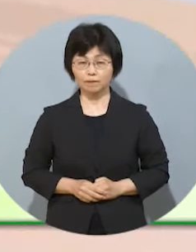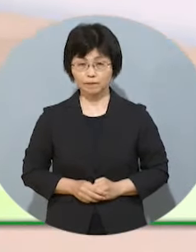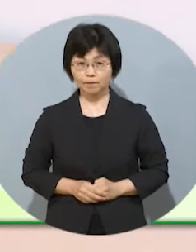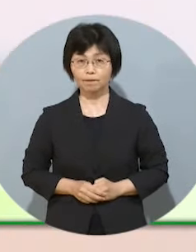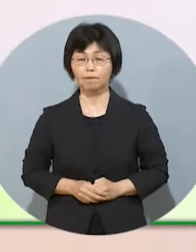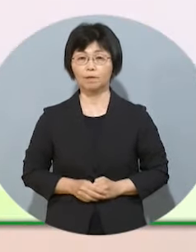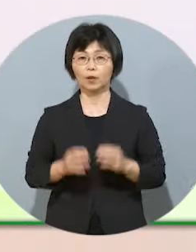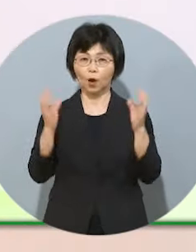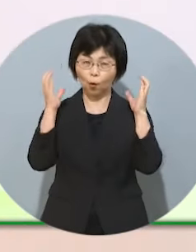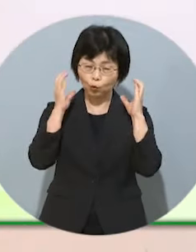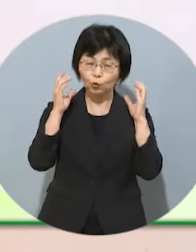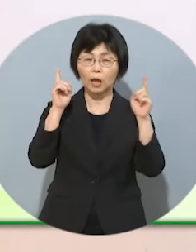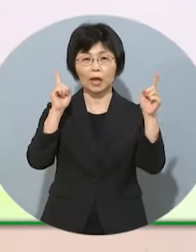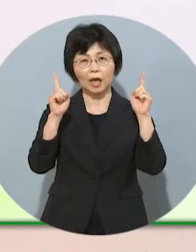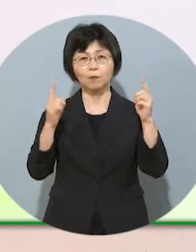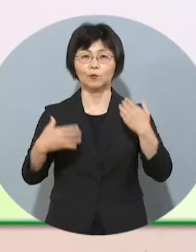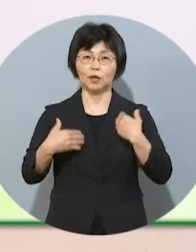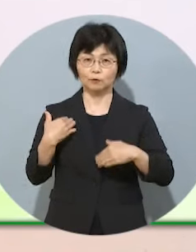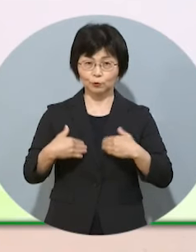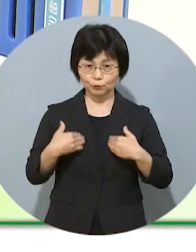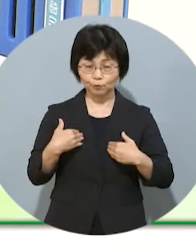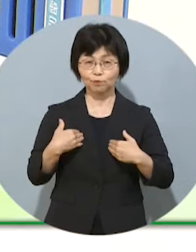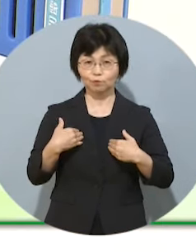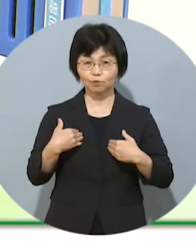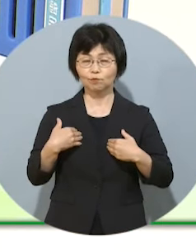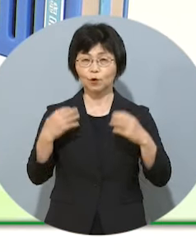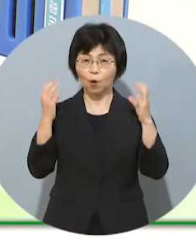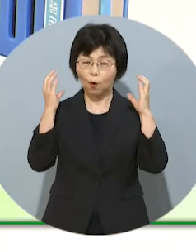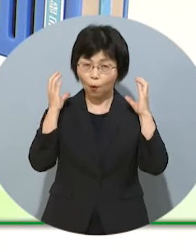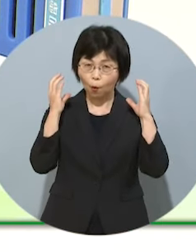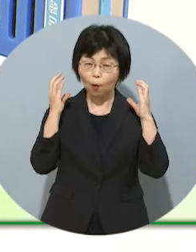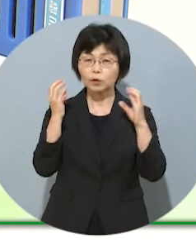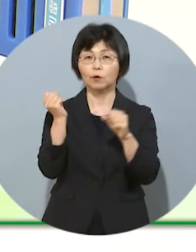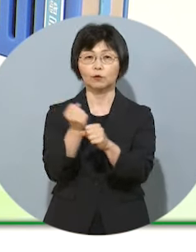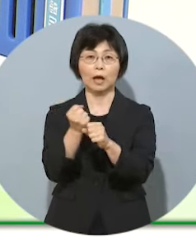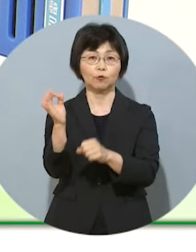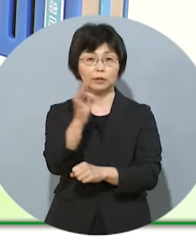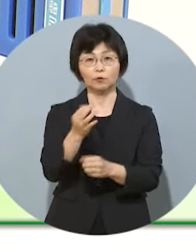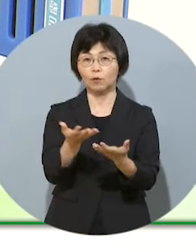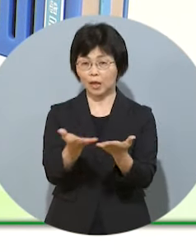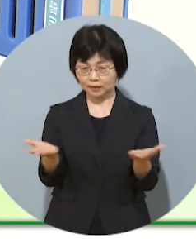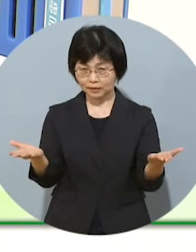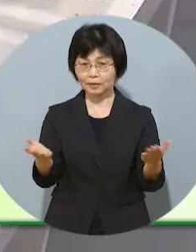には音でゲームを楽しむオーディオゲーム作品の展示や、